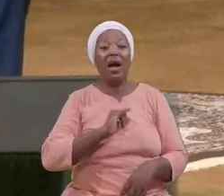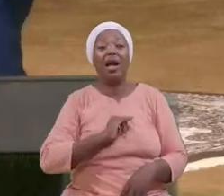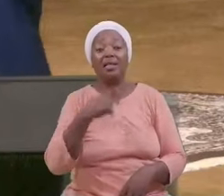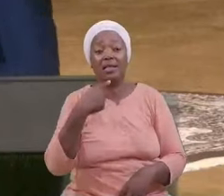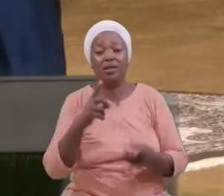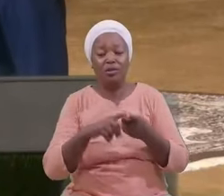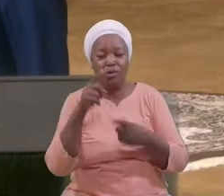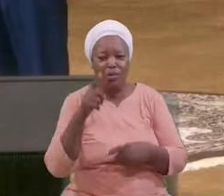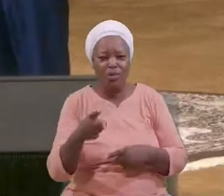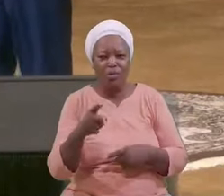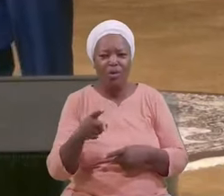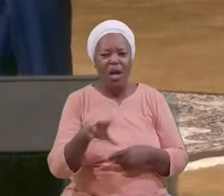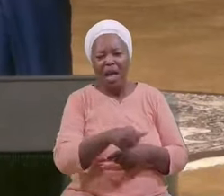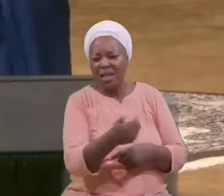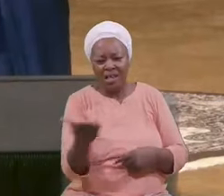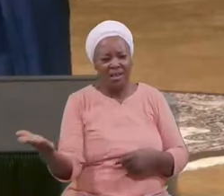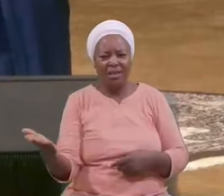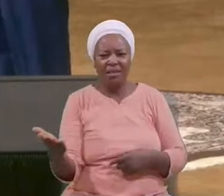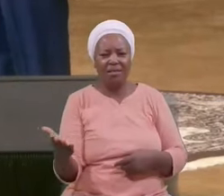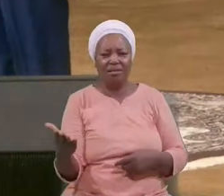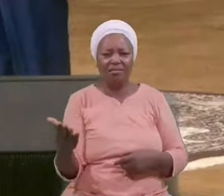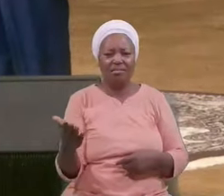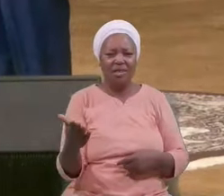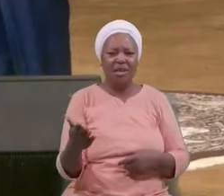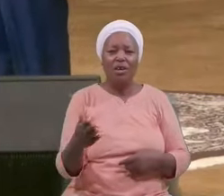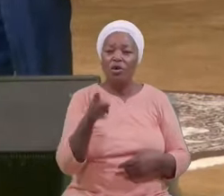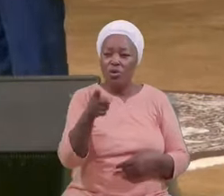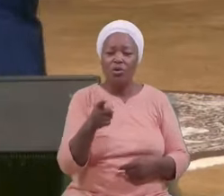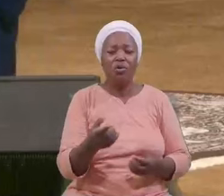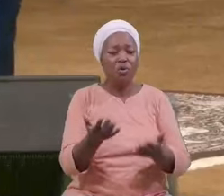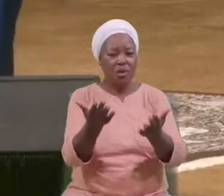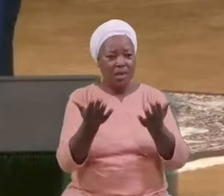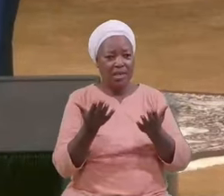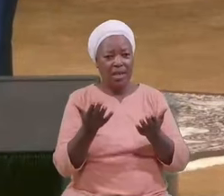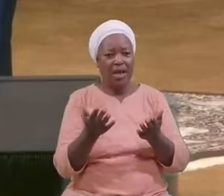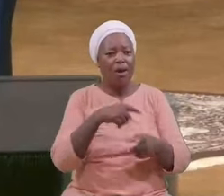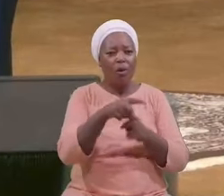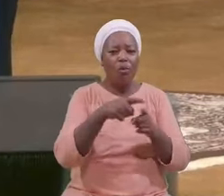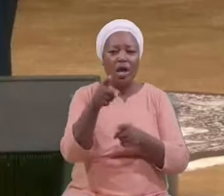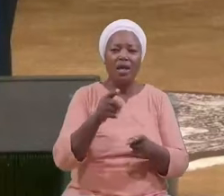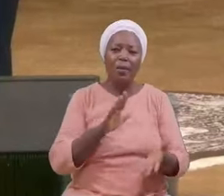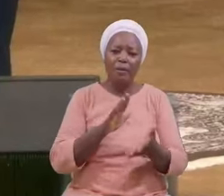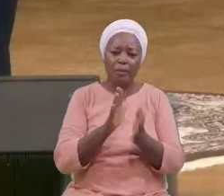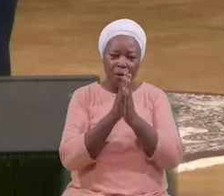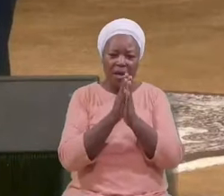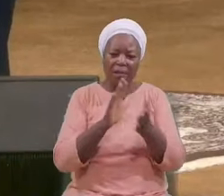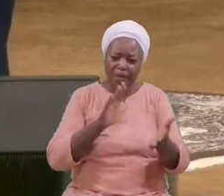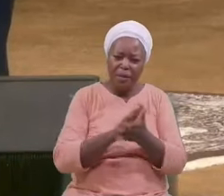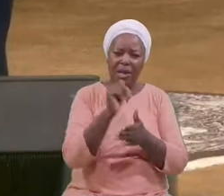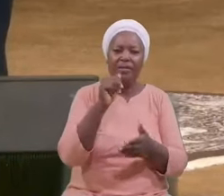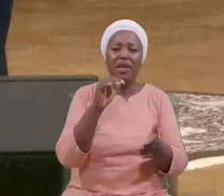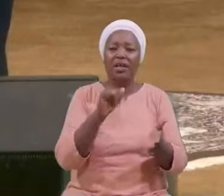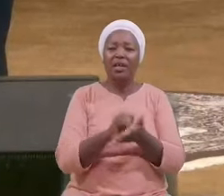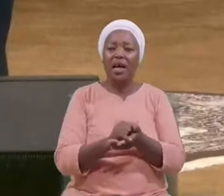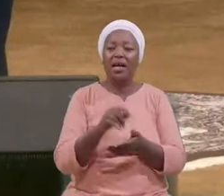tout ce que vous demanderez en priant, croyez que vous l'avez reçu